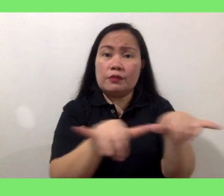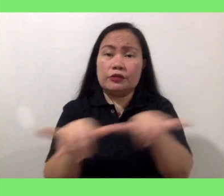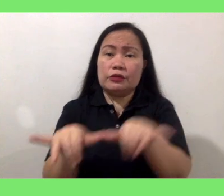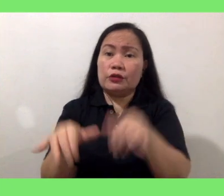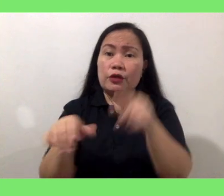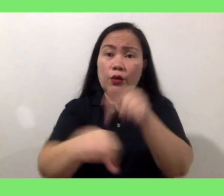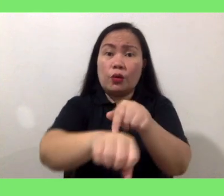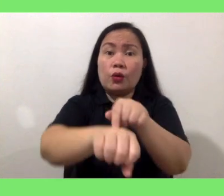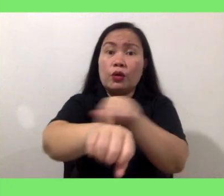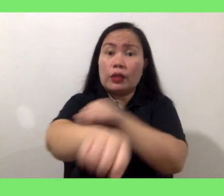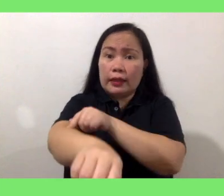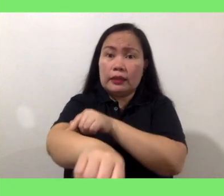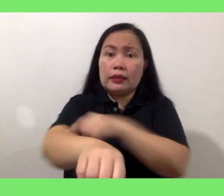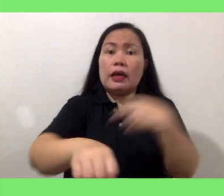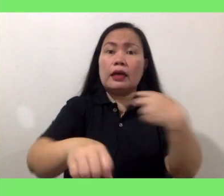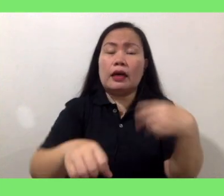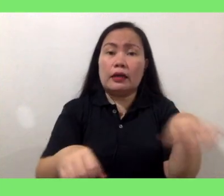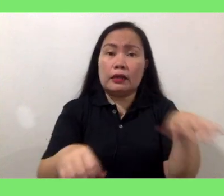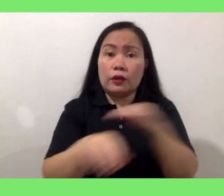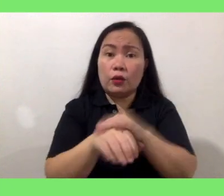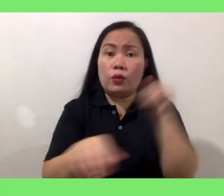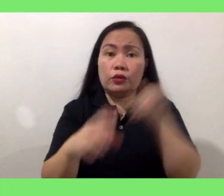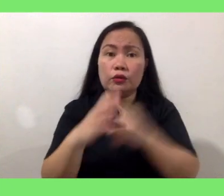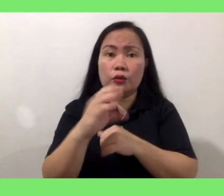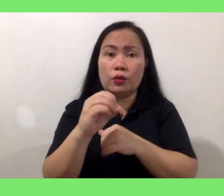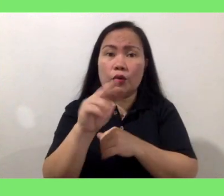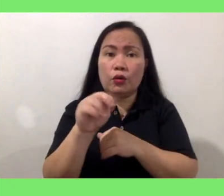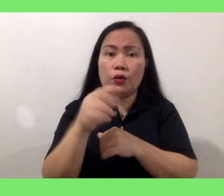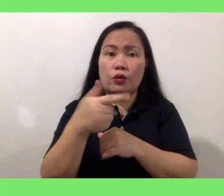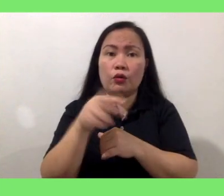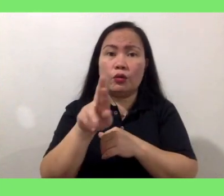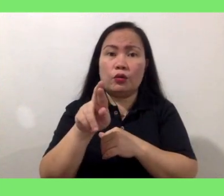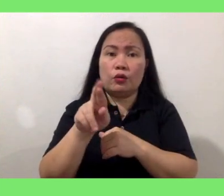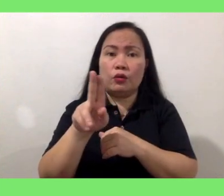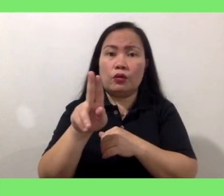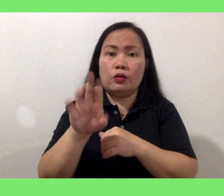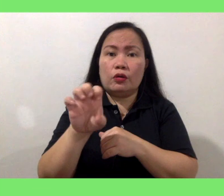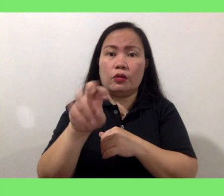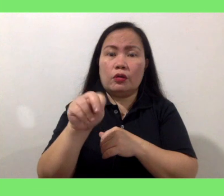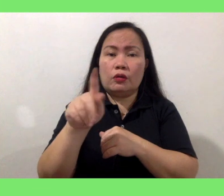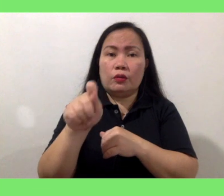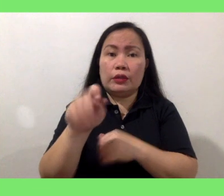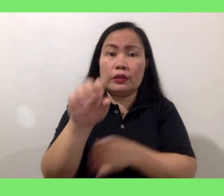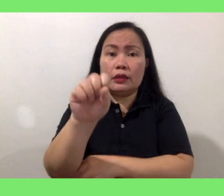be congruent segments. So, we can only consider